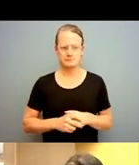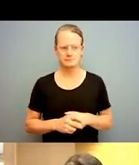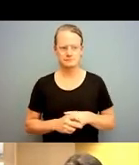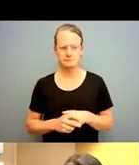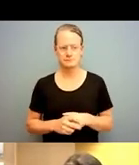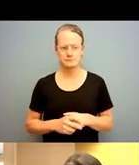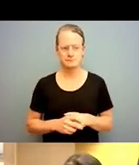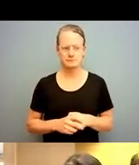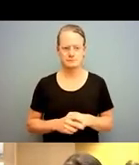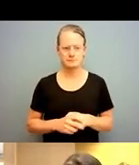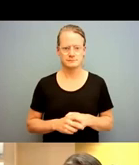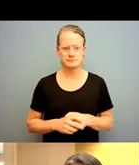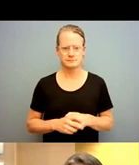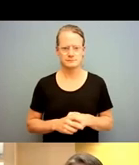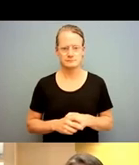arkapäivis.